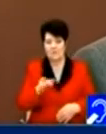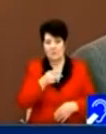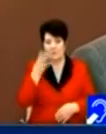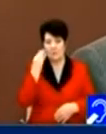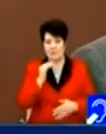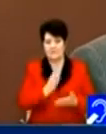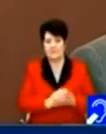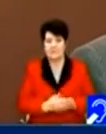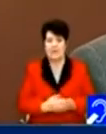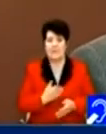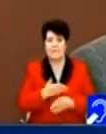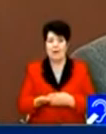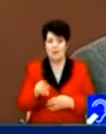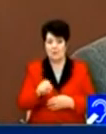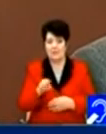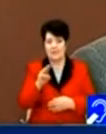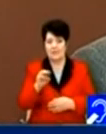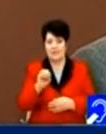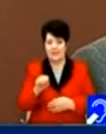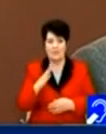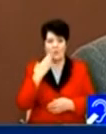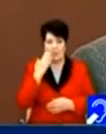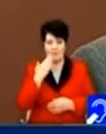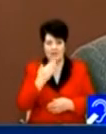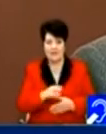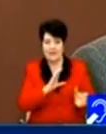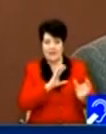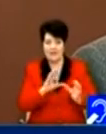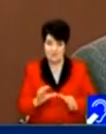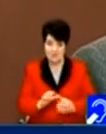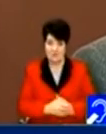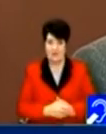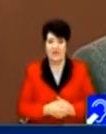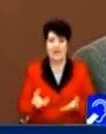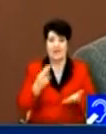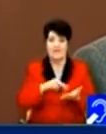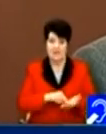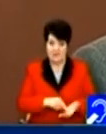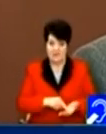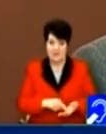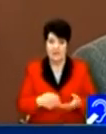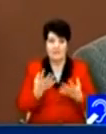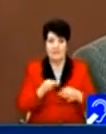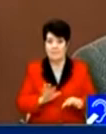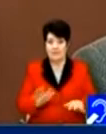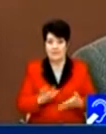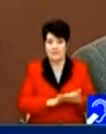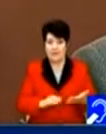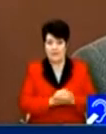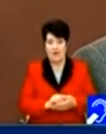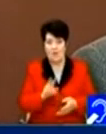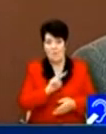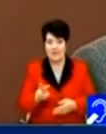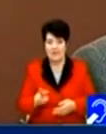este parte a unui tratat bilateral cu România care prevede îngrijirea, restabilirea și nepermiterea distrugerii noastre de